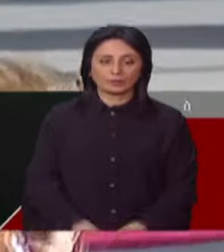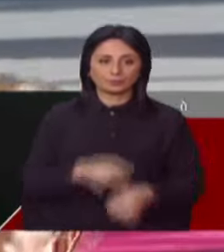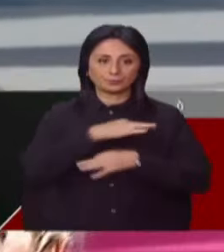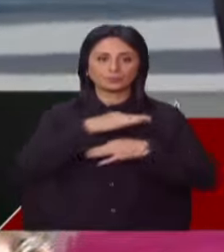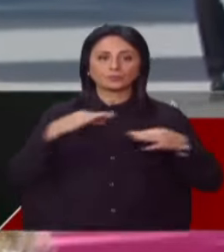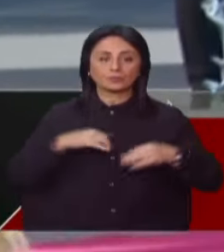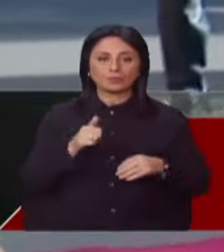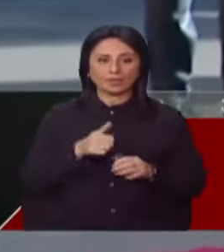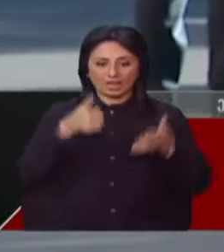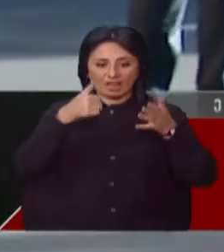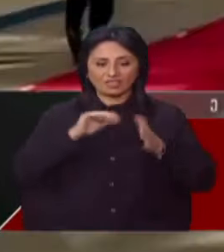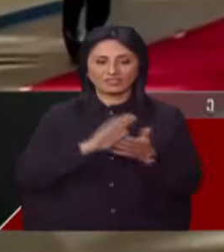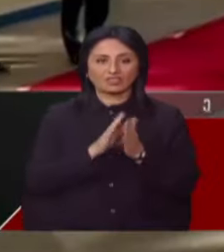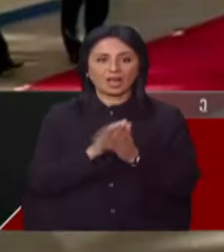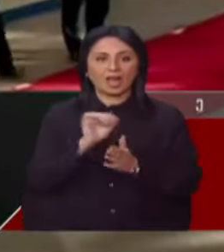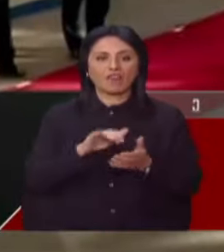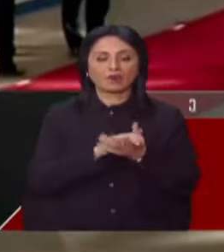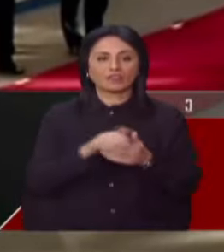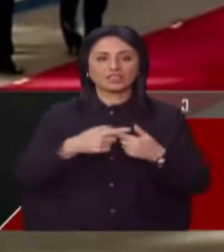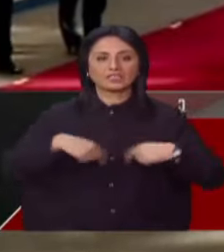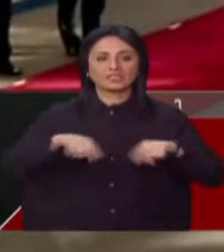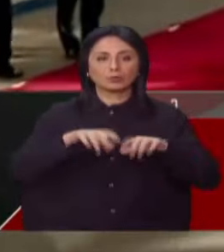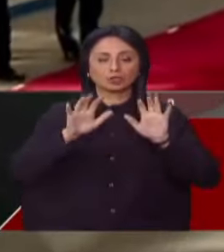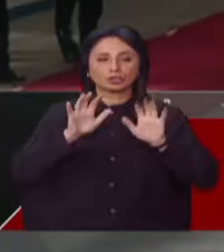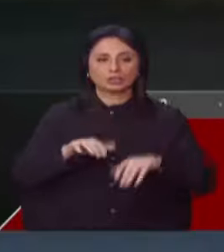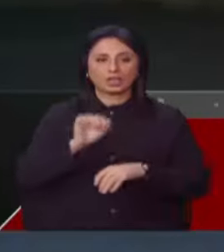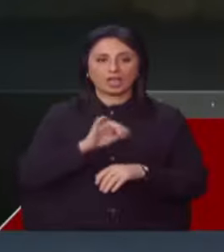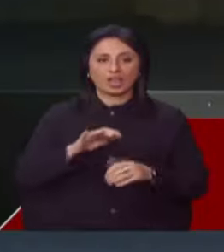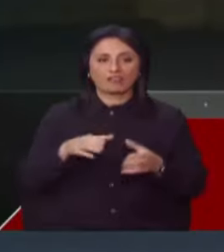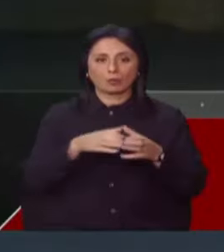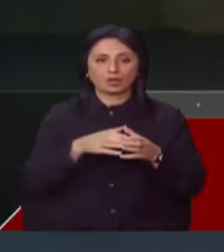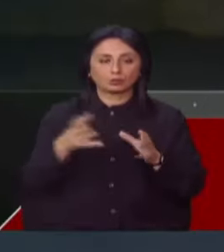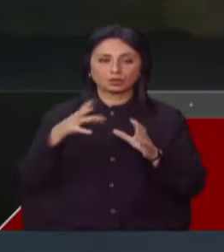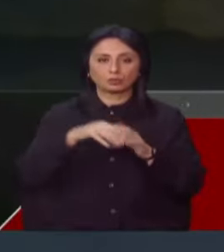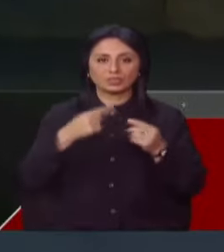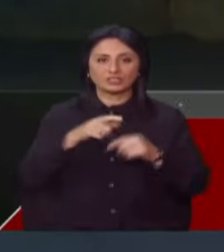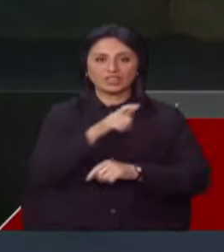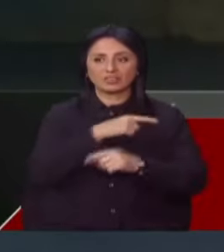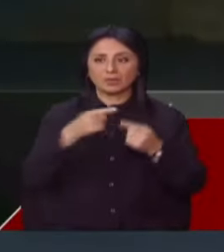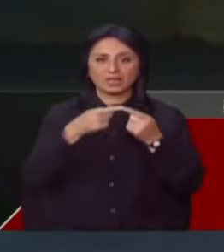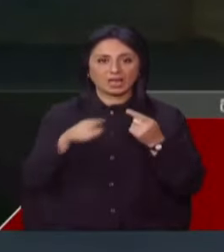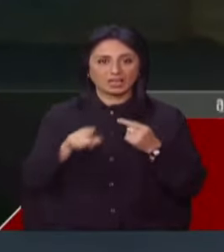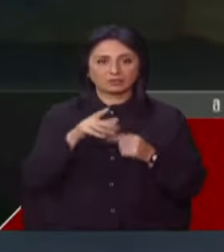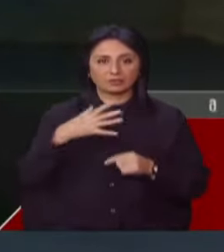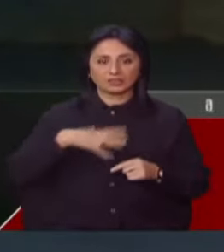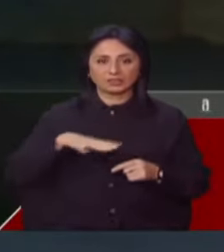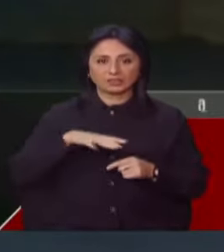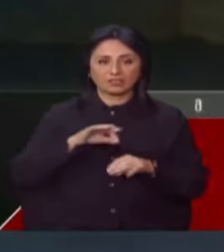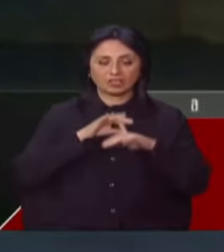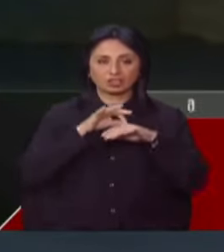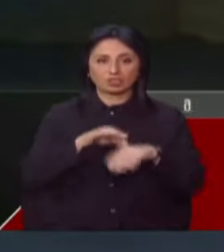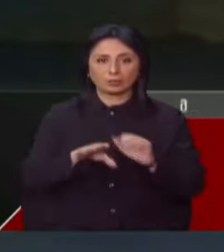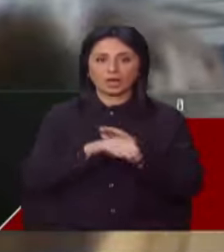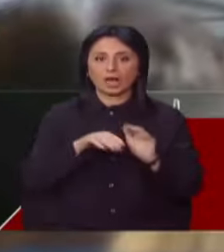Ungrets როგორც 6 თვის ვადით ევროკავშირის საბჭოს თავმჯდომარეს. ევროპულ ერთობაში შემავალი სხვა წევრებისგან განსხვავებით, საქართველოში